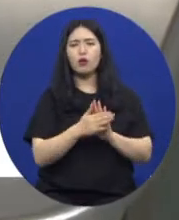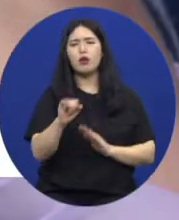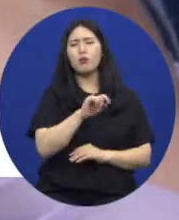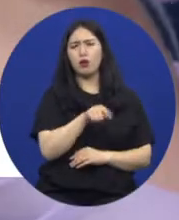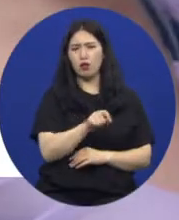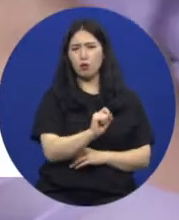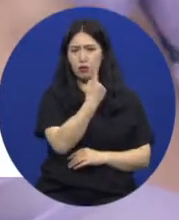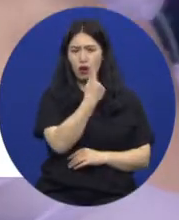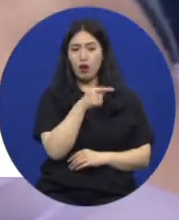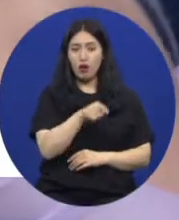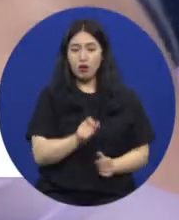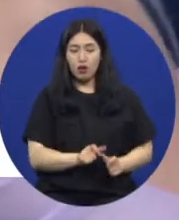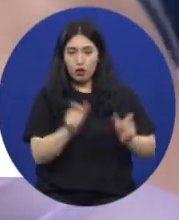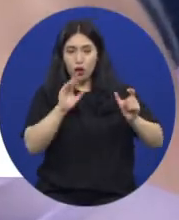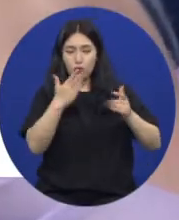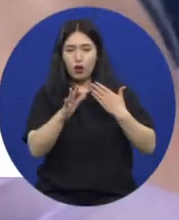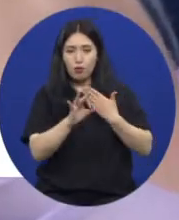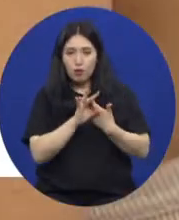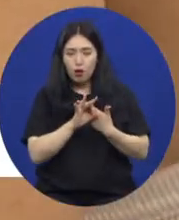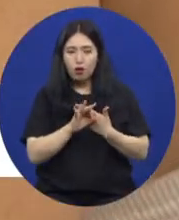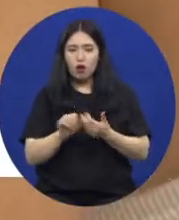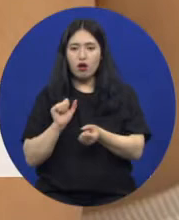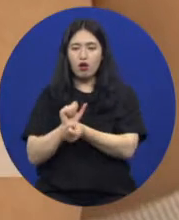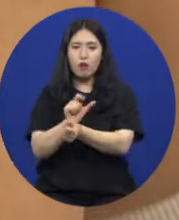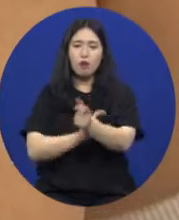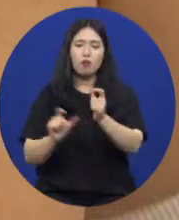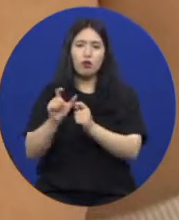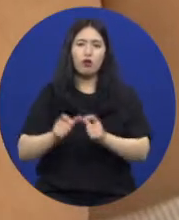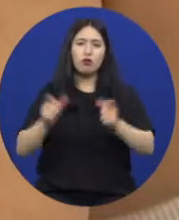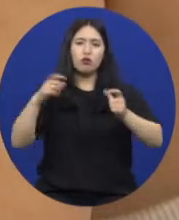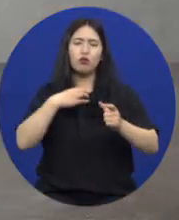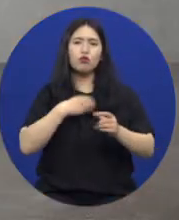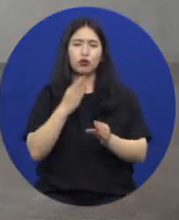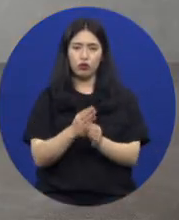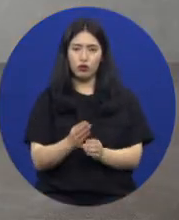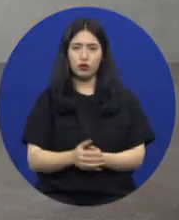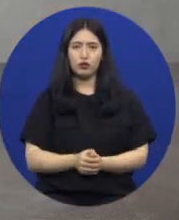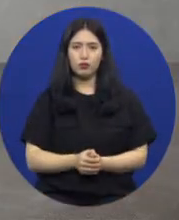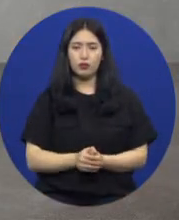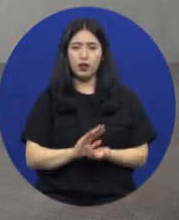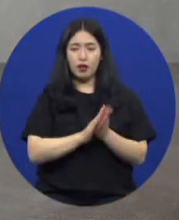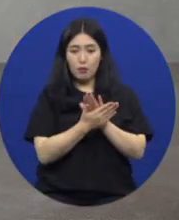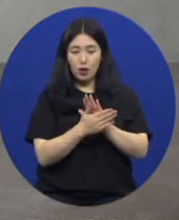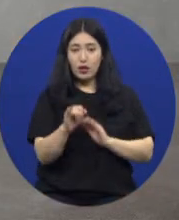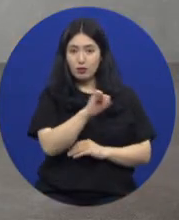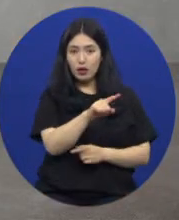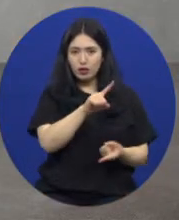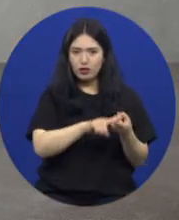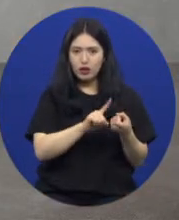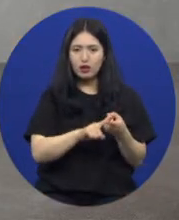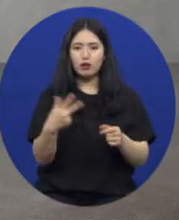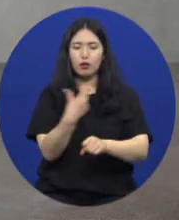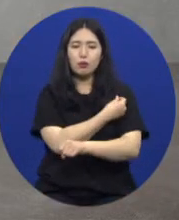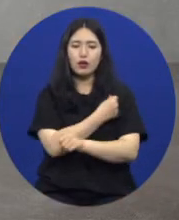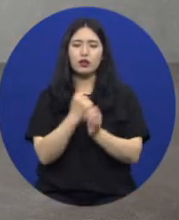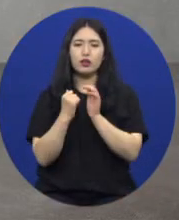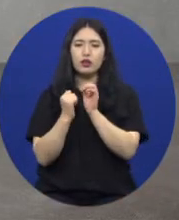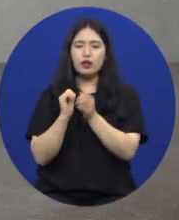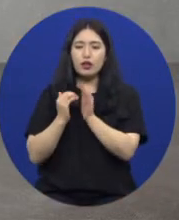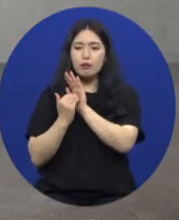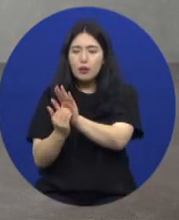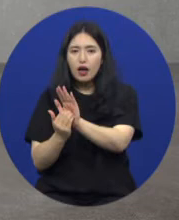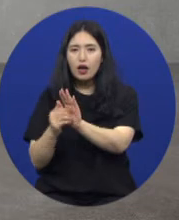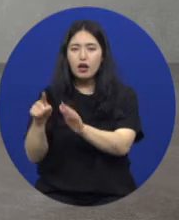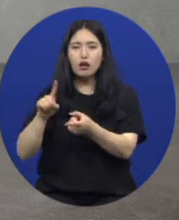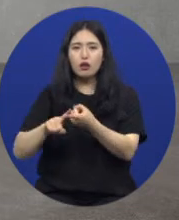변이 바이러스가 늘수록 돌파 감염도 증가할 것으로 우려됩니다. 변이 바이러스에 대해서는 백신의 감염 예방 능력이